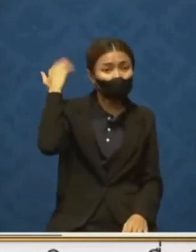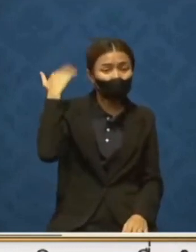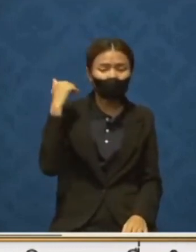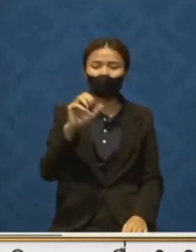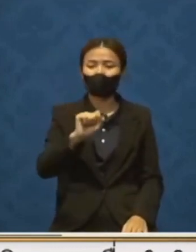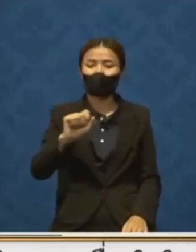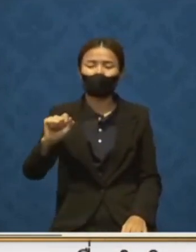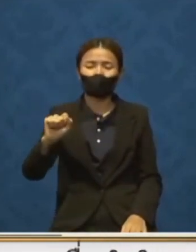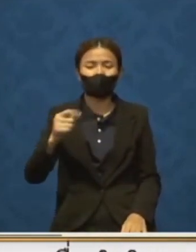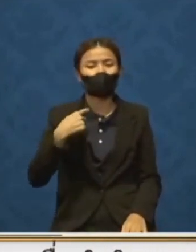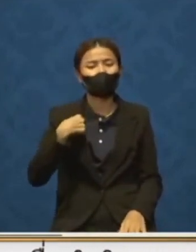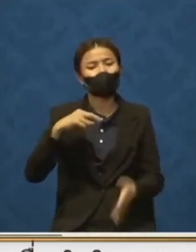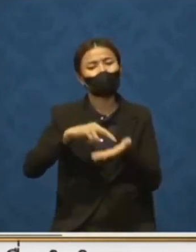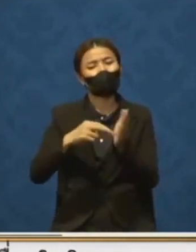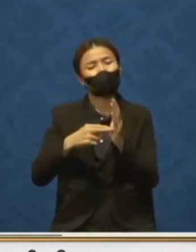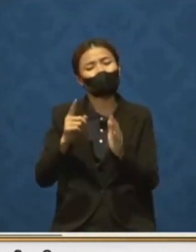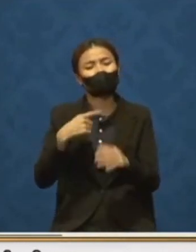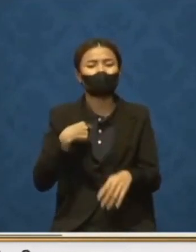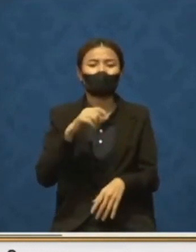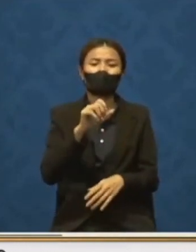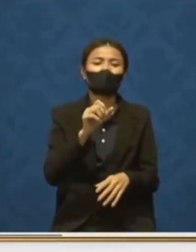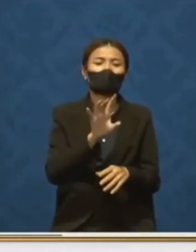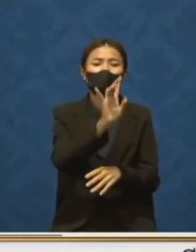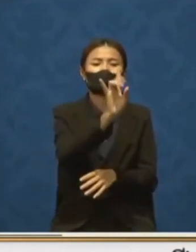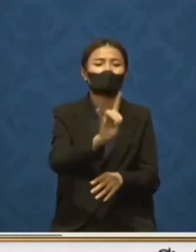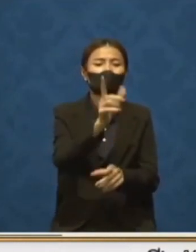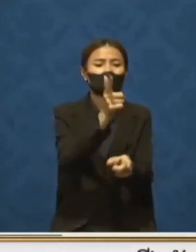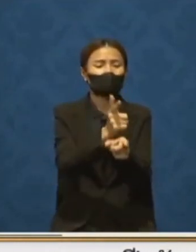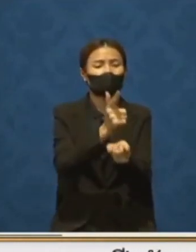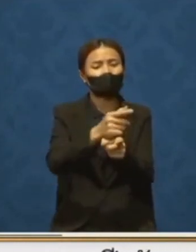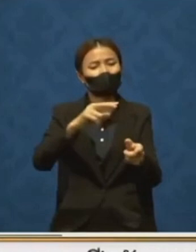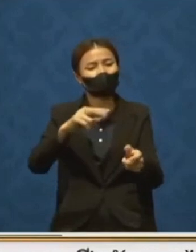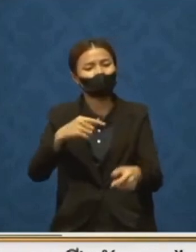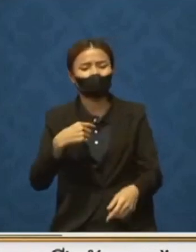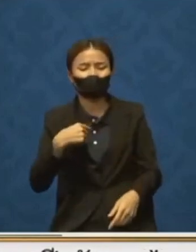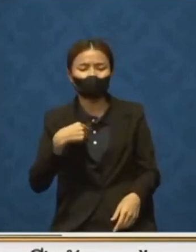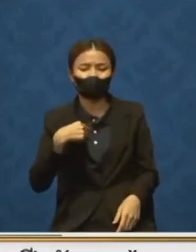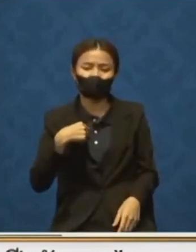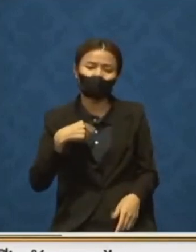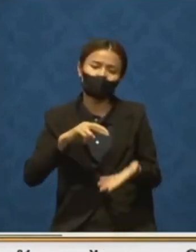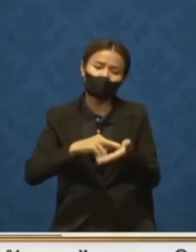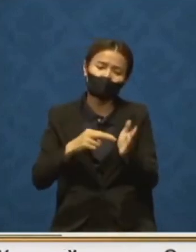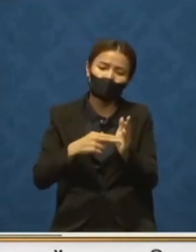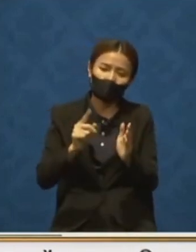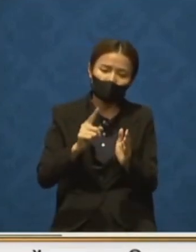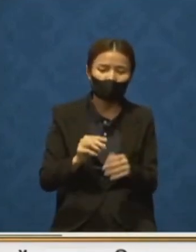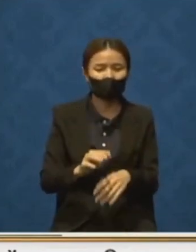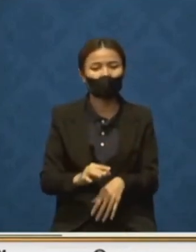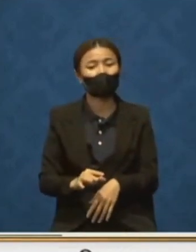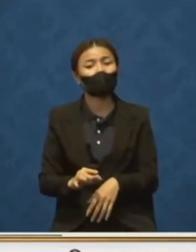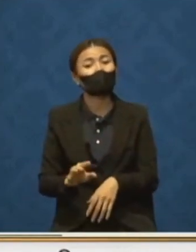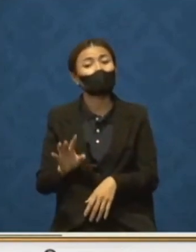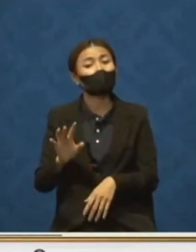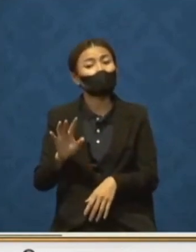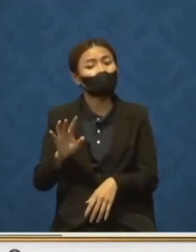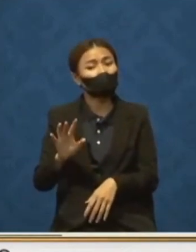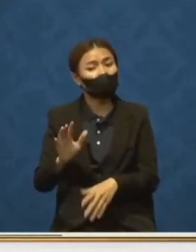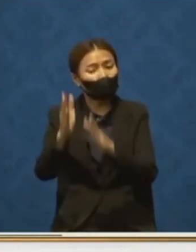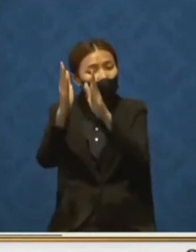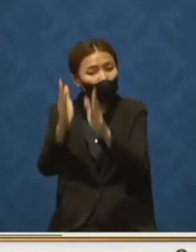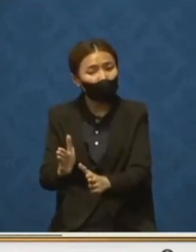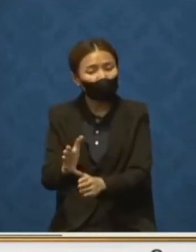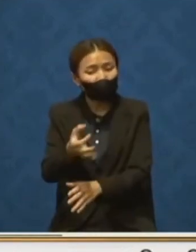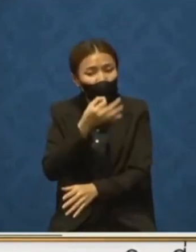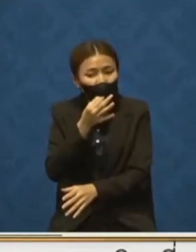งนั้นต้องไม่รวมความถึงสัตว์เลี้ยงของผู้เลี้ยงหรือเกษตรกรรายย่อยเพื่อที่จ